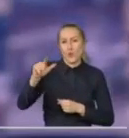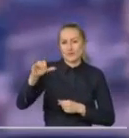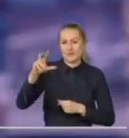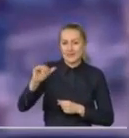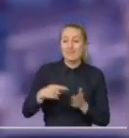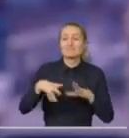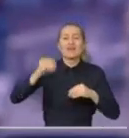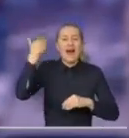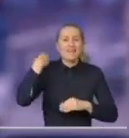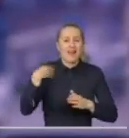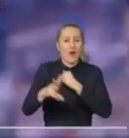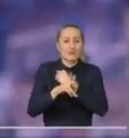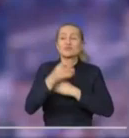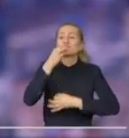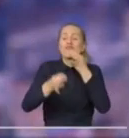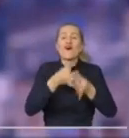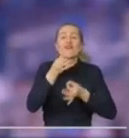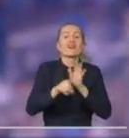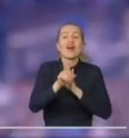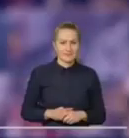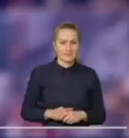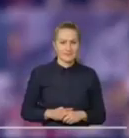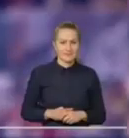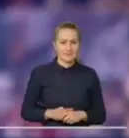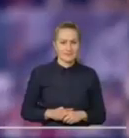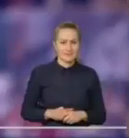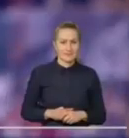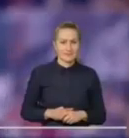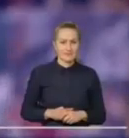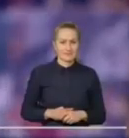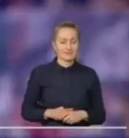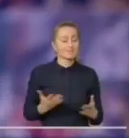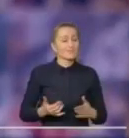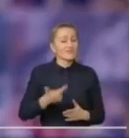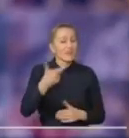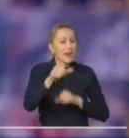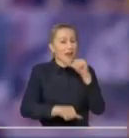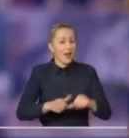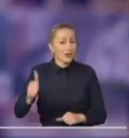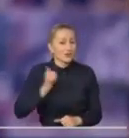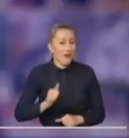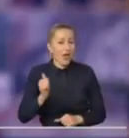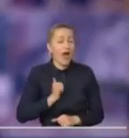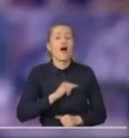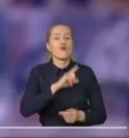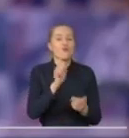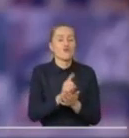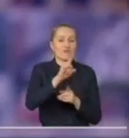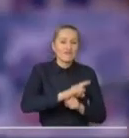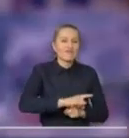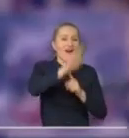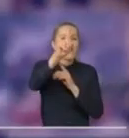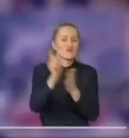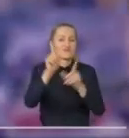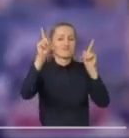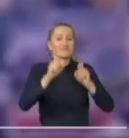śpiewając piosenki dla dzieci. Więcej o Natalii opowie Marek Środzki. Po wielu latach oczekiwań Halny może znów wzbić się w powietrze. Zakończyła